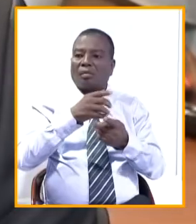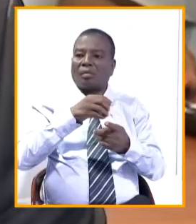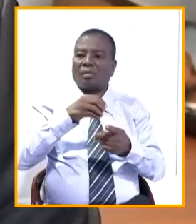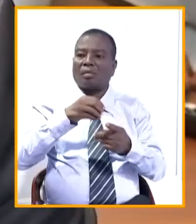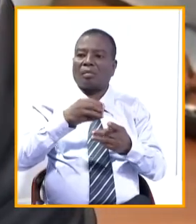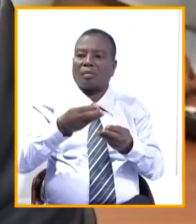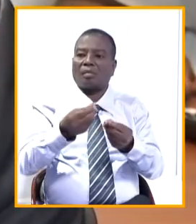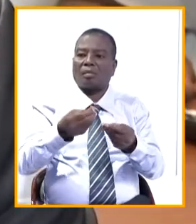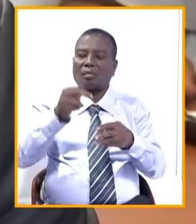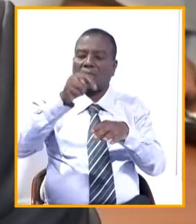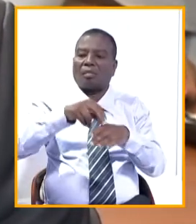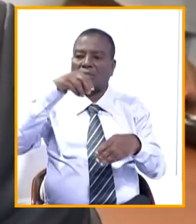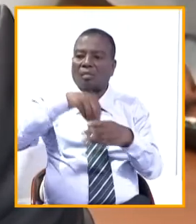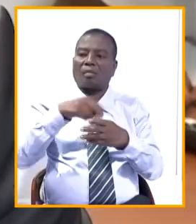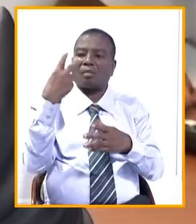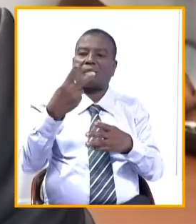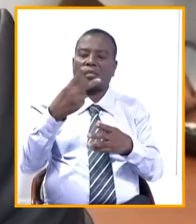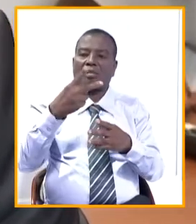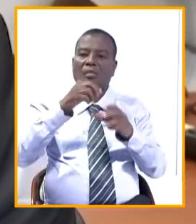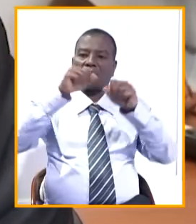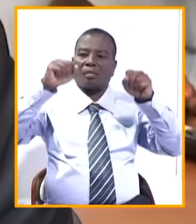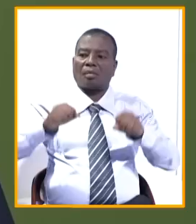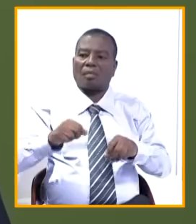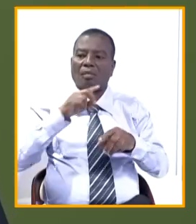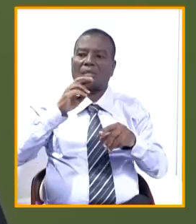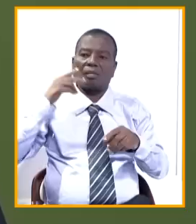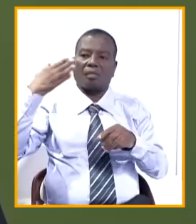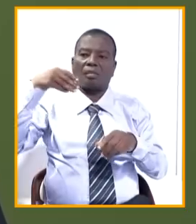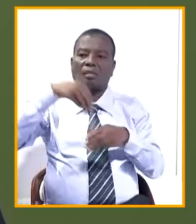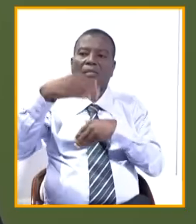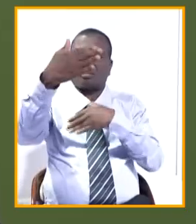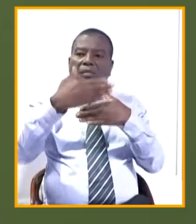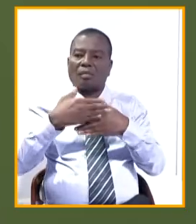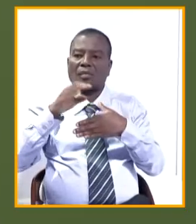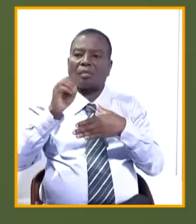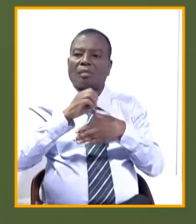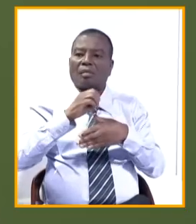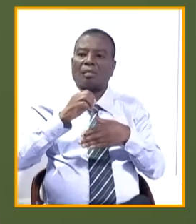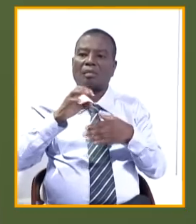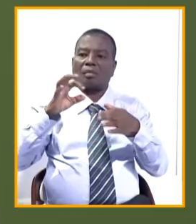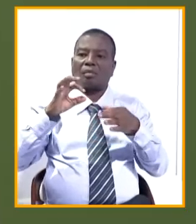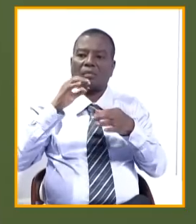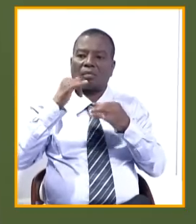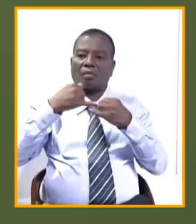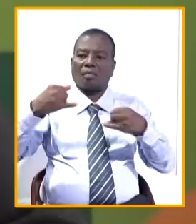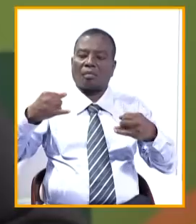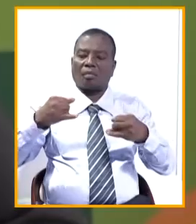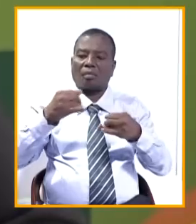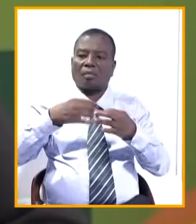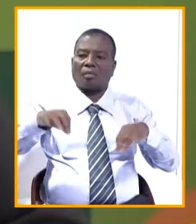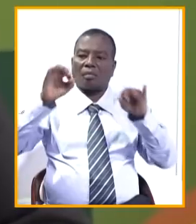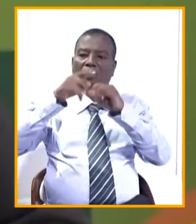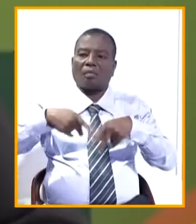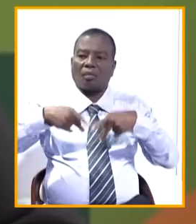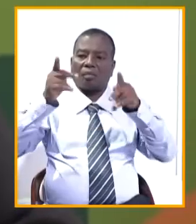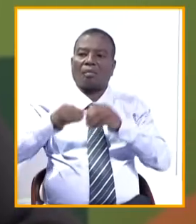La production dans ces deux secteurs se fera dans une approche filière et de chaîne de valeur pour permettre de